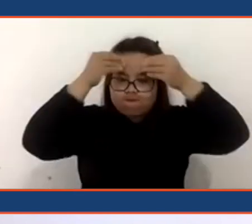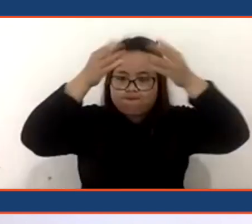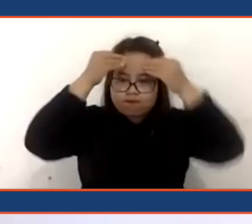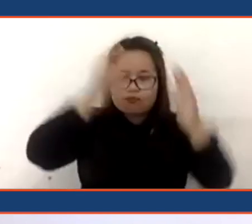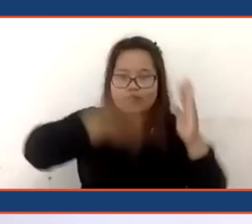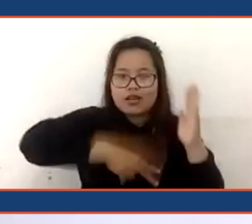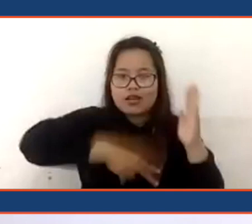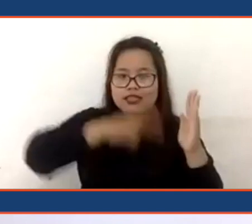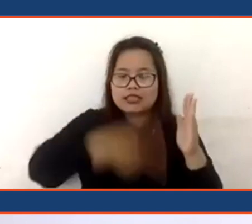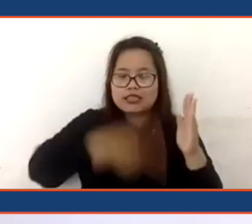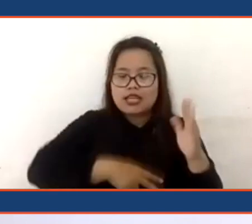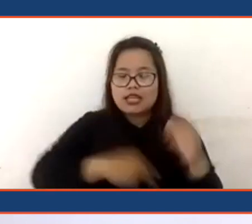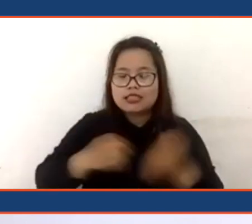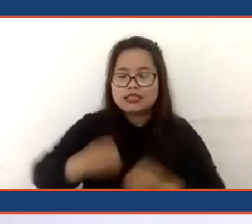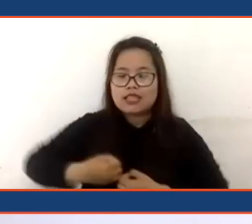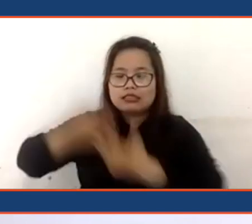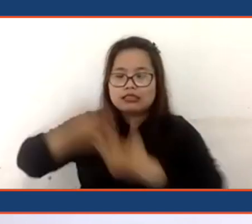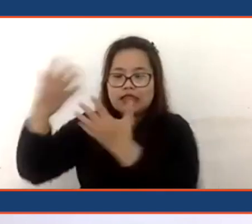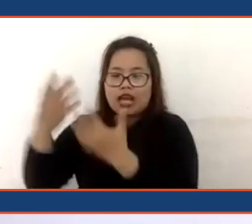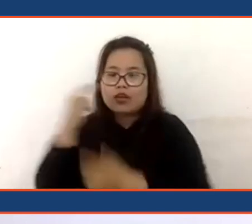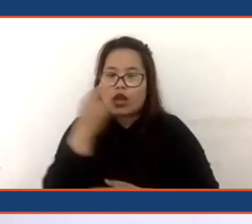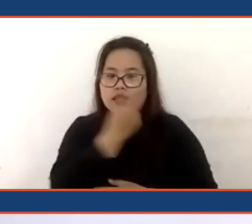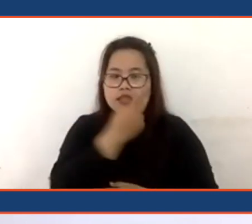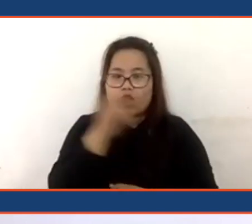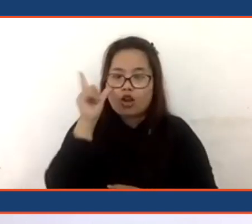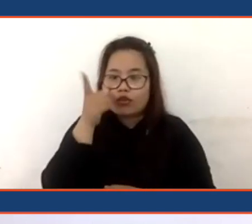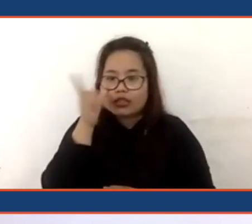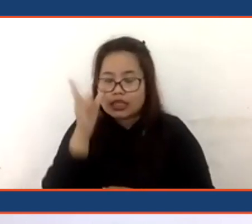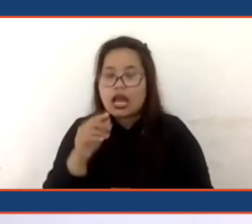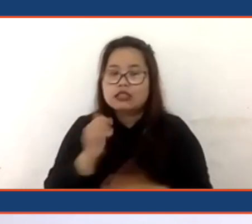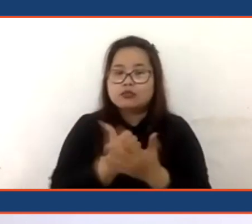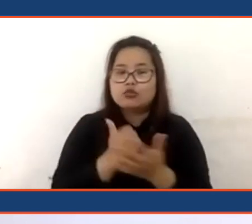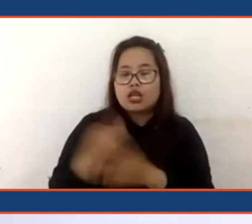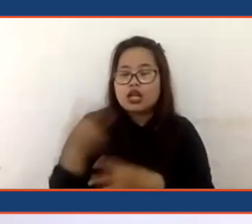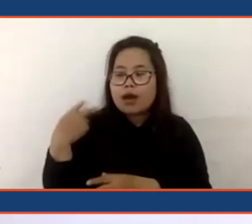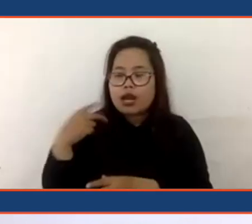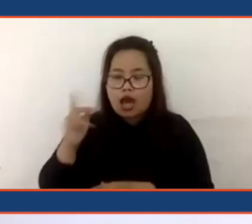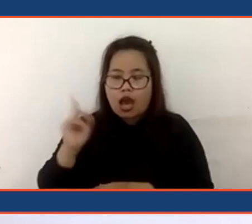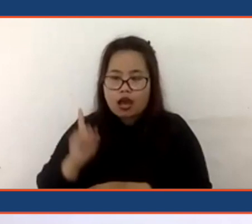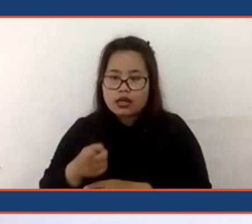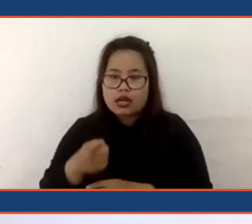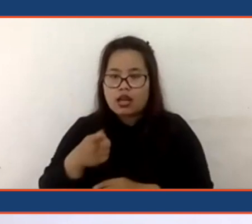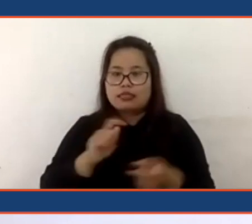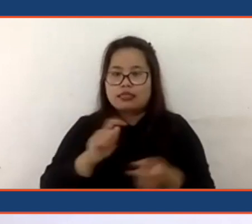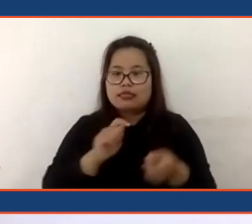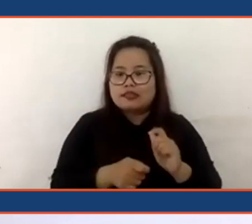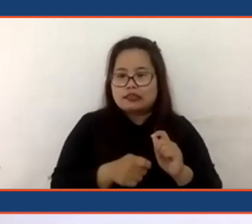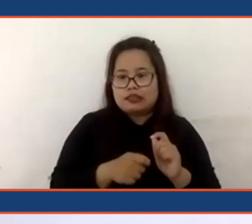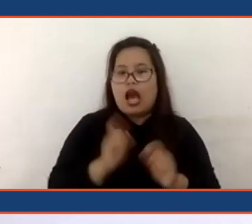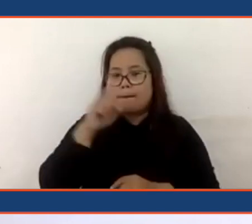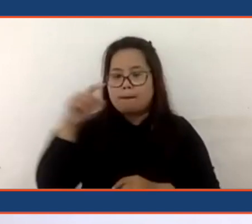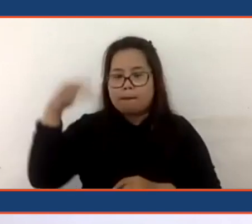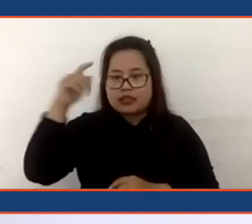yang kemarin kebetulan sudah kami tryout nya ada Mas Tommy juga datang dan sudah kami revisi bukunya Mas